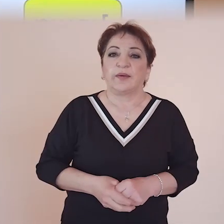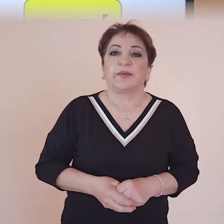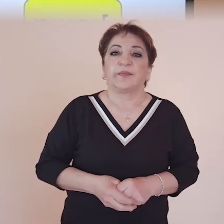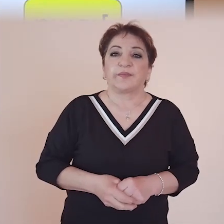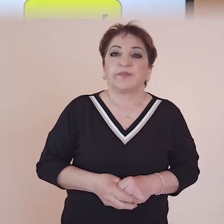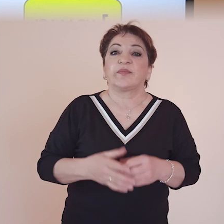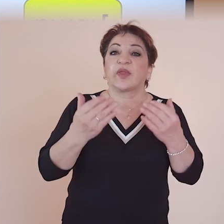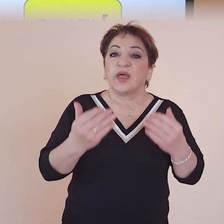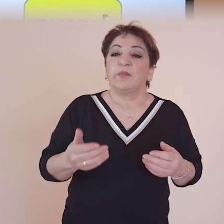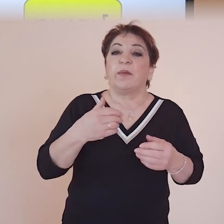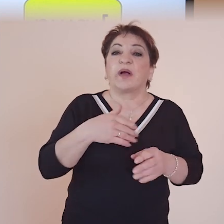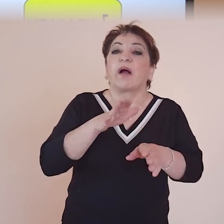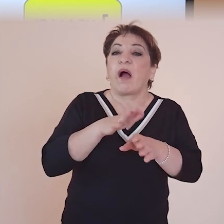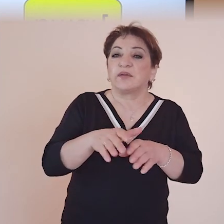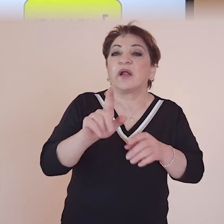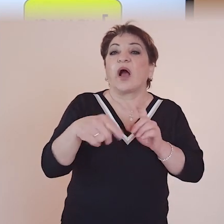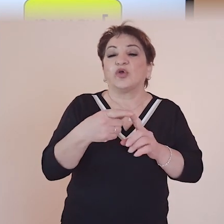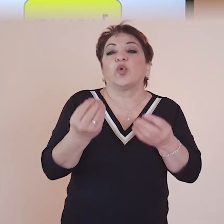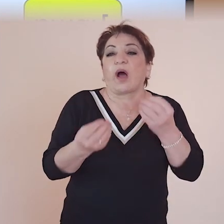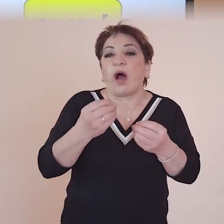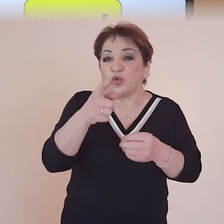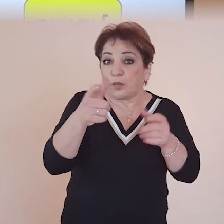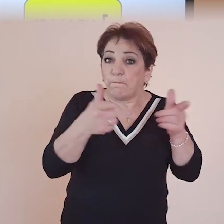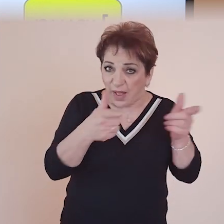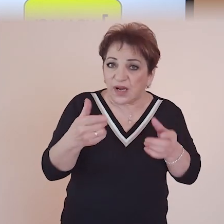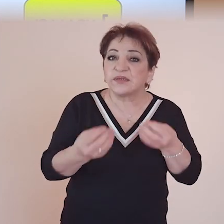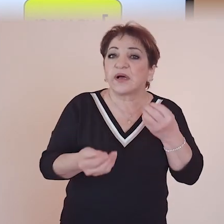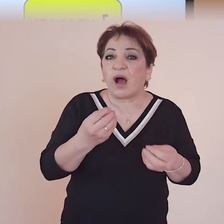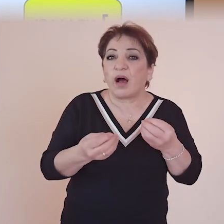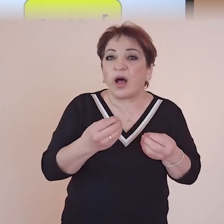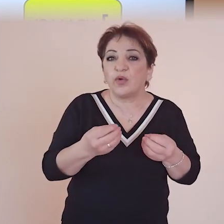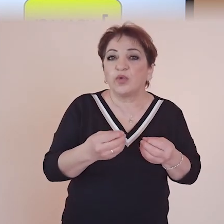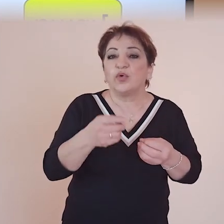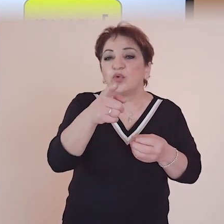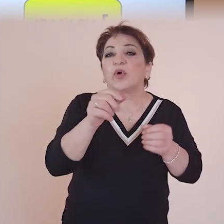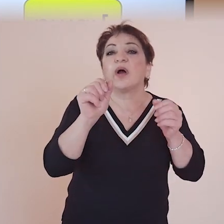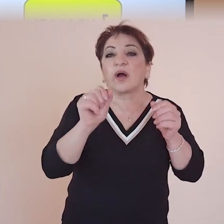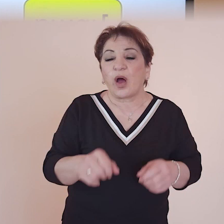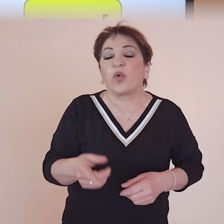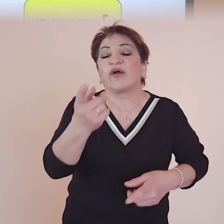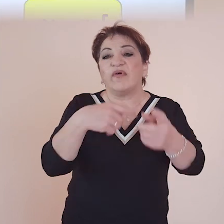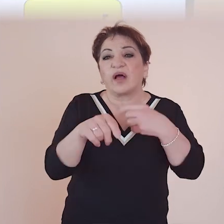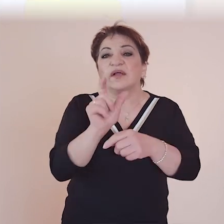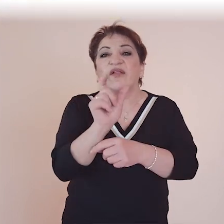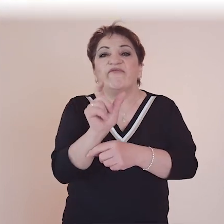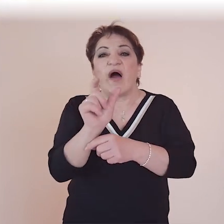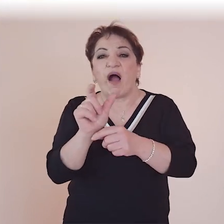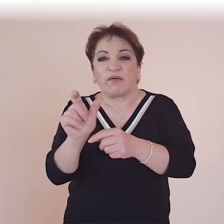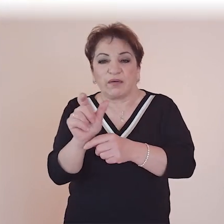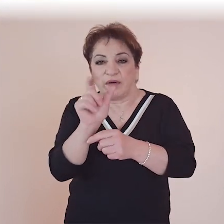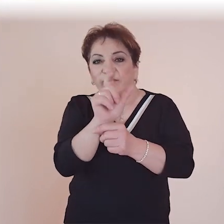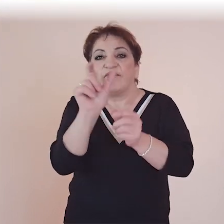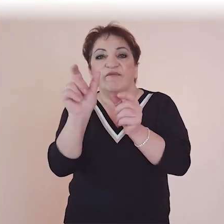հիմա կատարենք հաջորդ խաղը, պատրաստեք խաղալու, վանքը խաղծ ձանոտ խաղը պետք է վերականգնել վանքերը ստանալ բար,